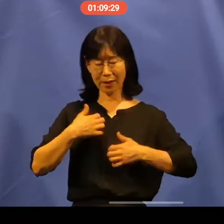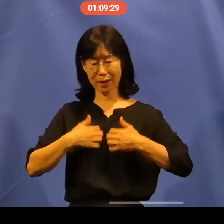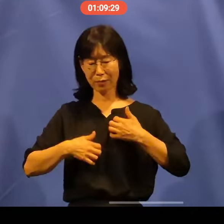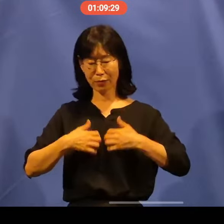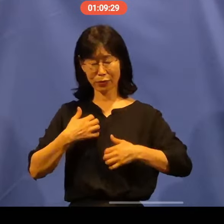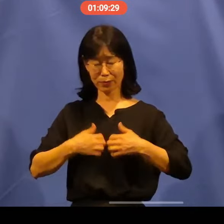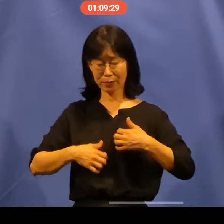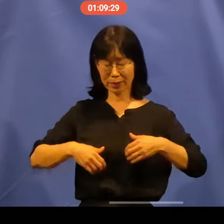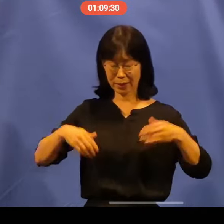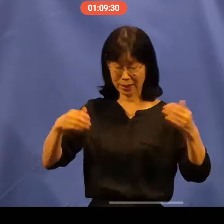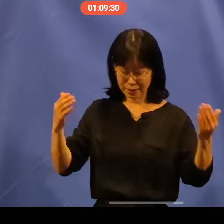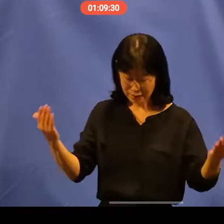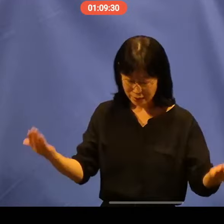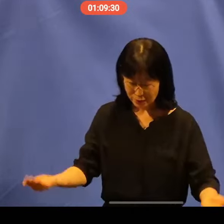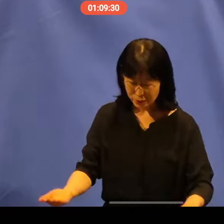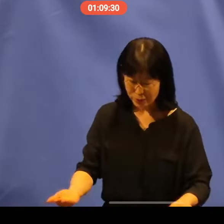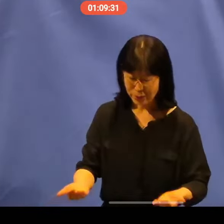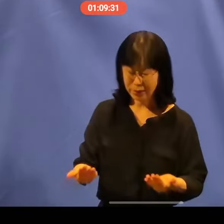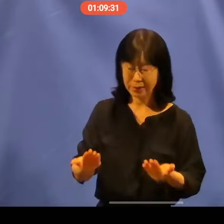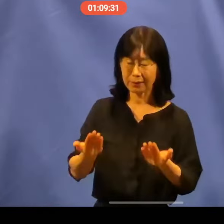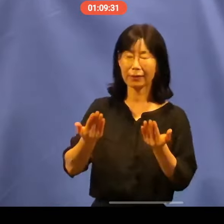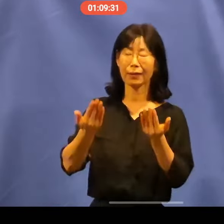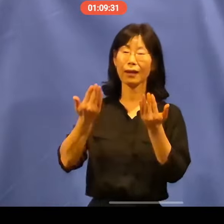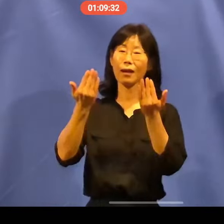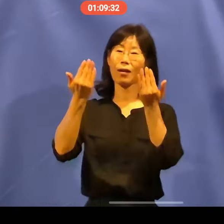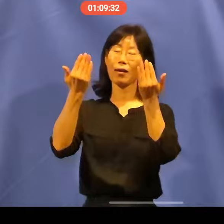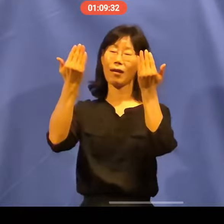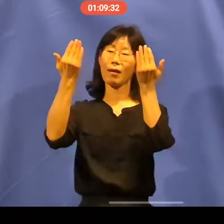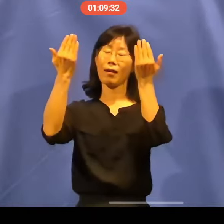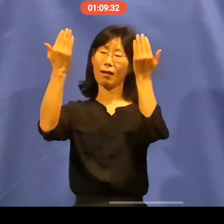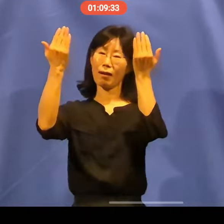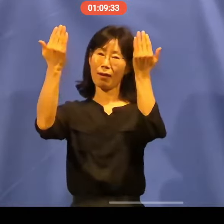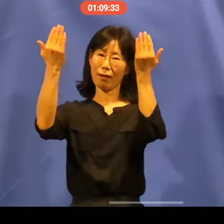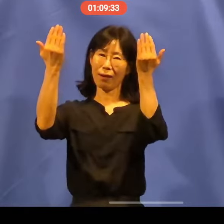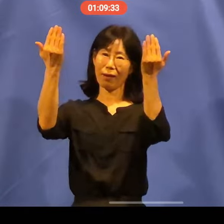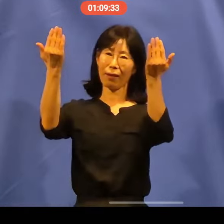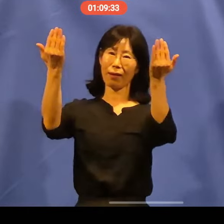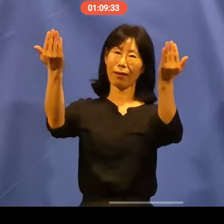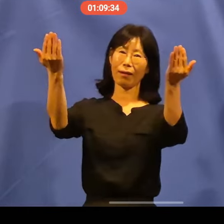주님의 기쁨이 되는 것